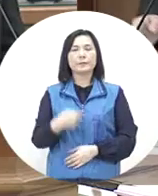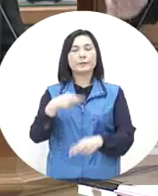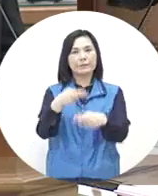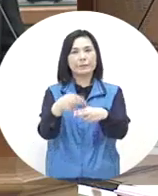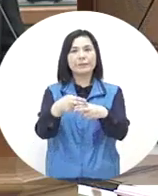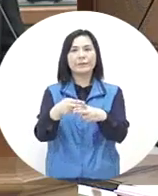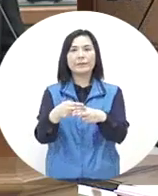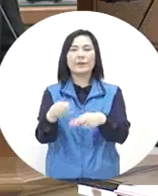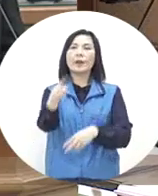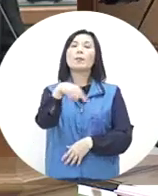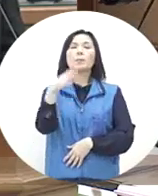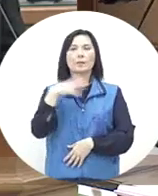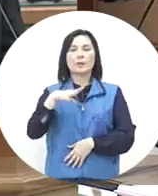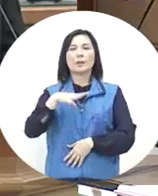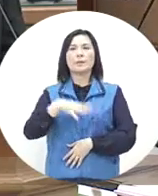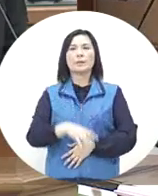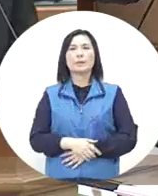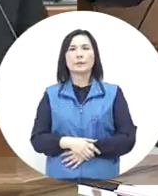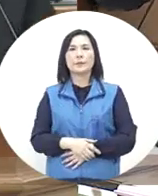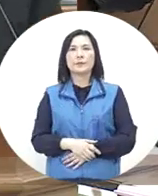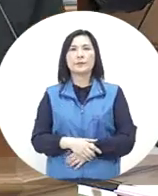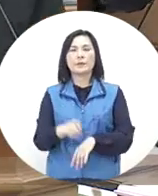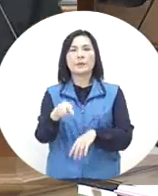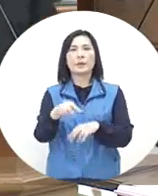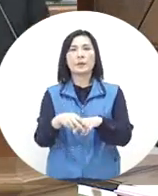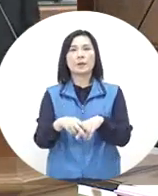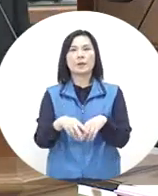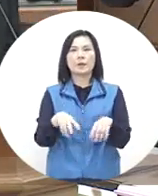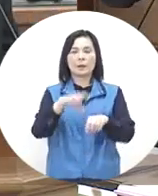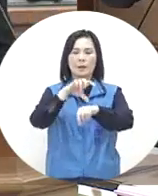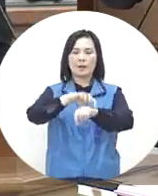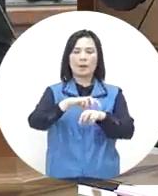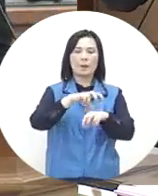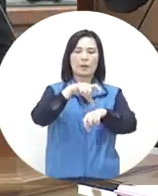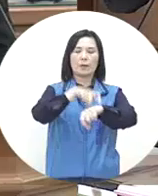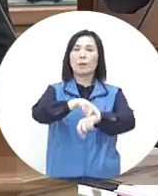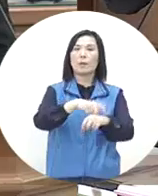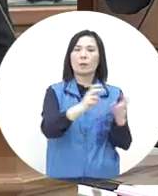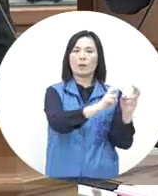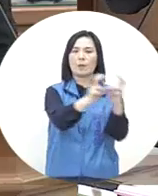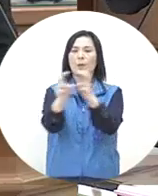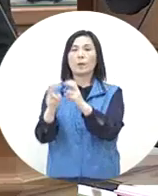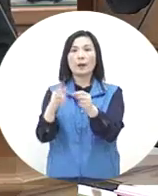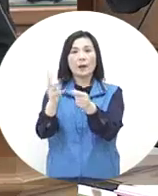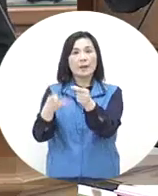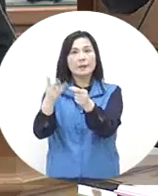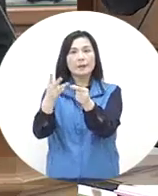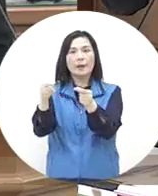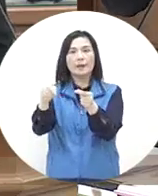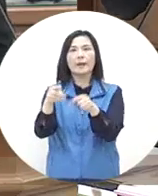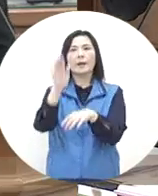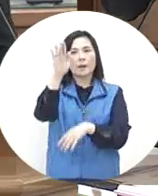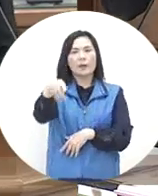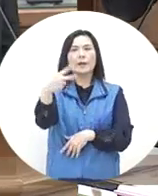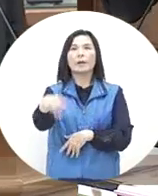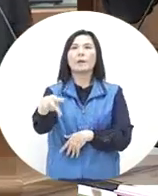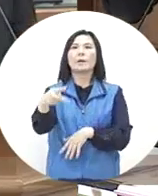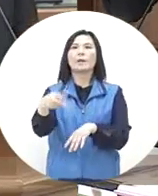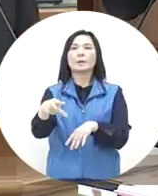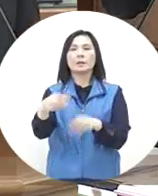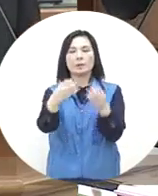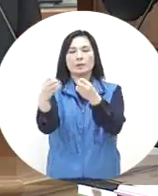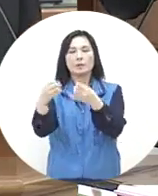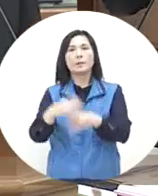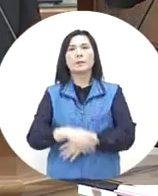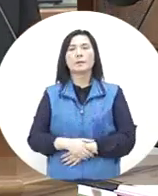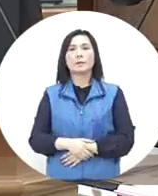很清楚嘛， 新北 环状线三年嘛， 对， 三年完了，该怎么交就怎么处理嘛。 市长，但是看到柯文哲啊，